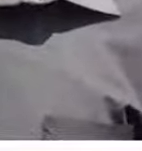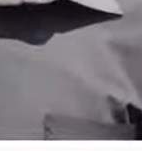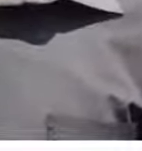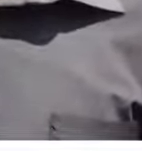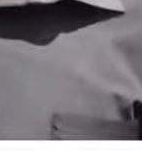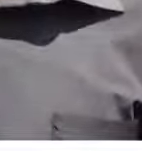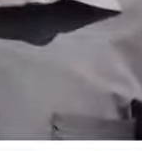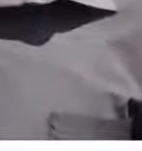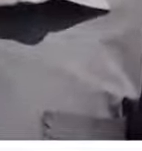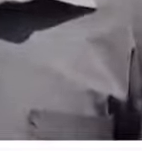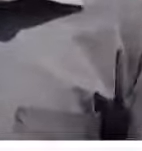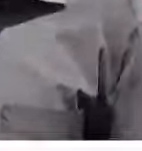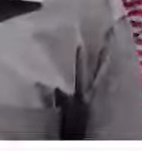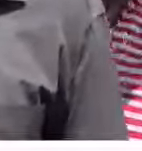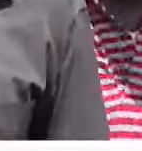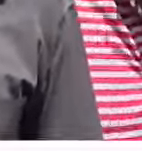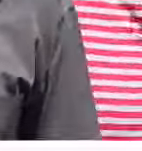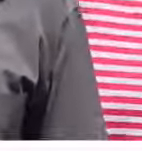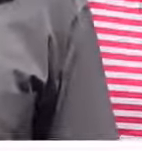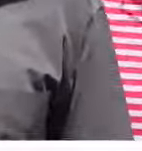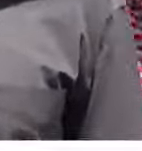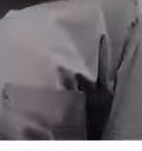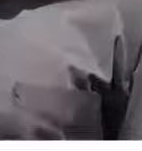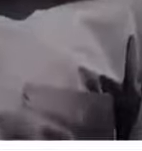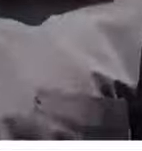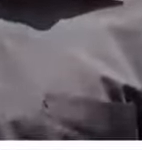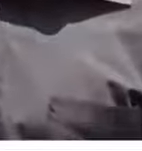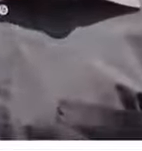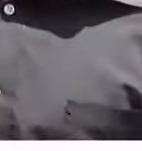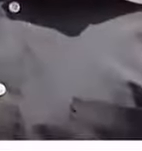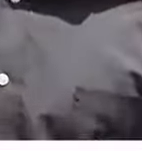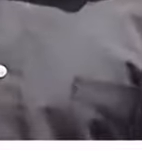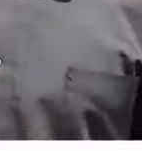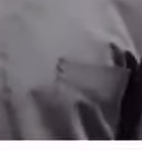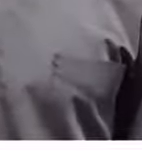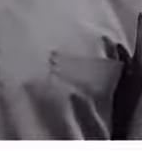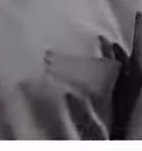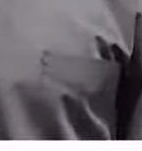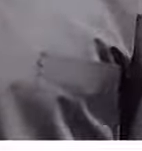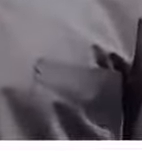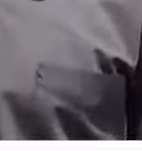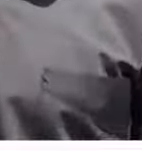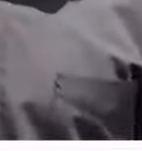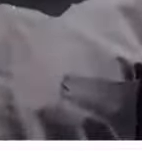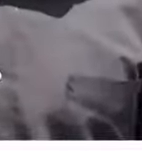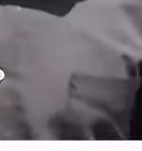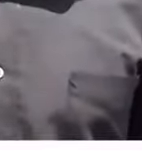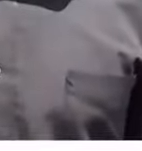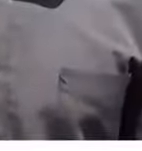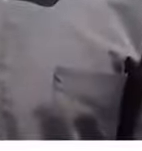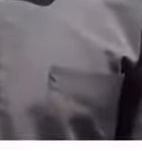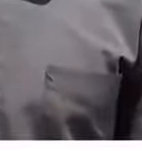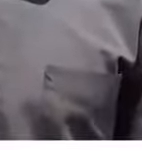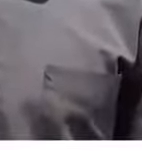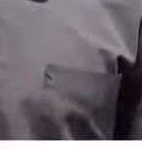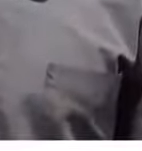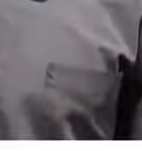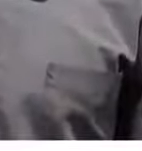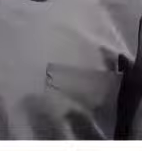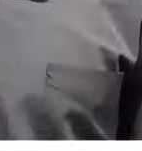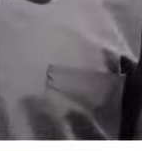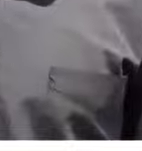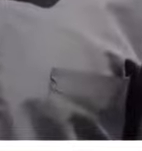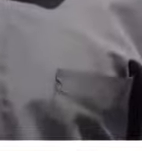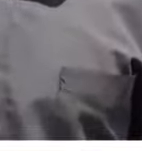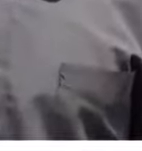taken forward here. So, ndugu habari yako, tueleze jina lako na tueleze jinsi ambavyo serikali hapa inanufaisha